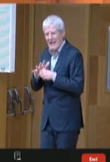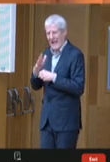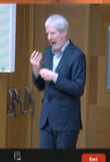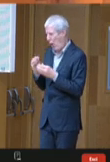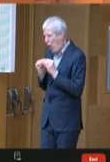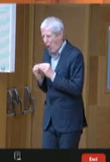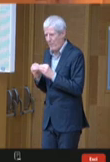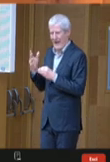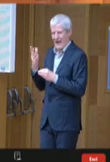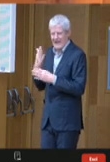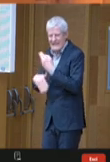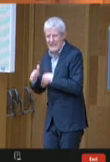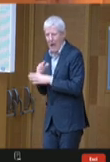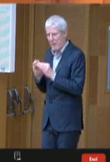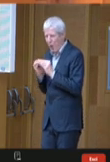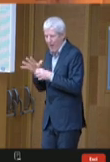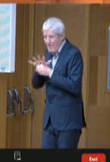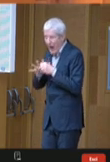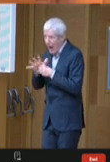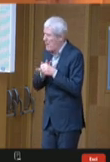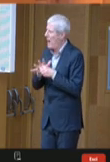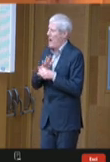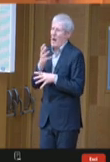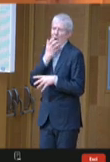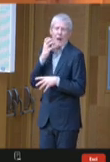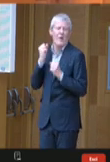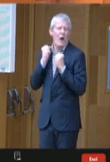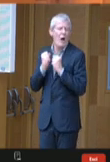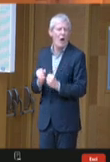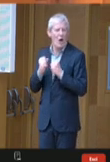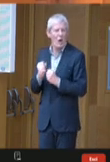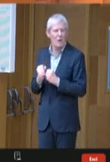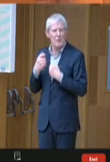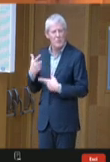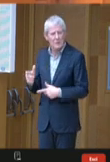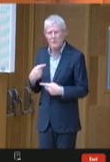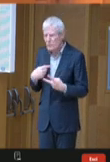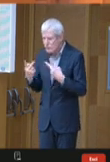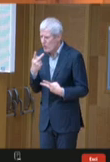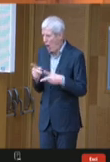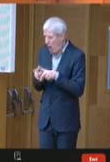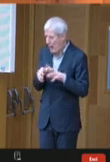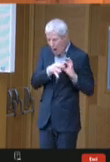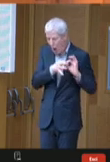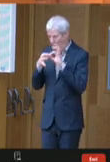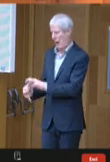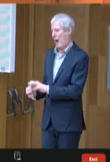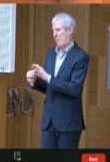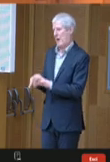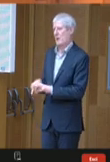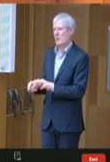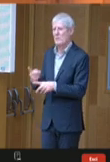ragazzo con disabilità. La famiglia è importante, noi cerchiamo sempre di collegarci con